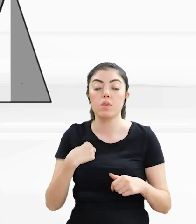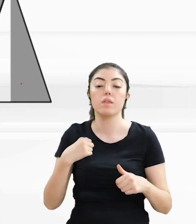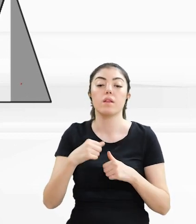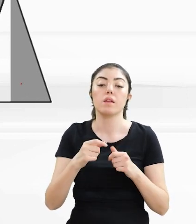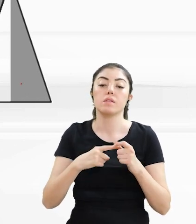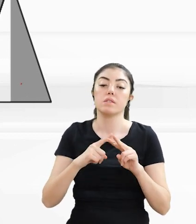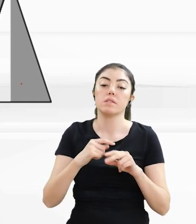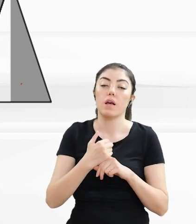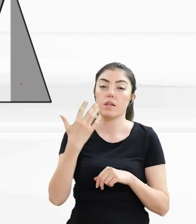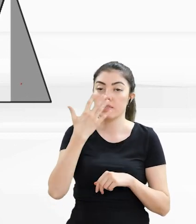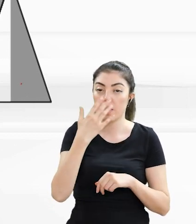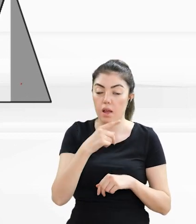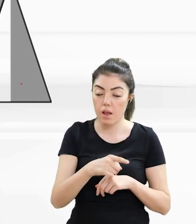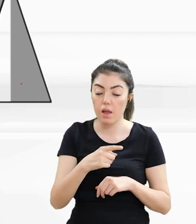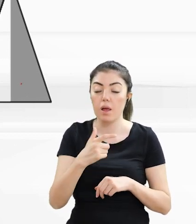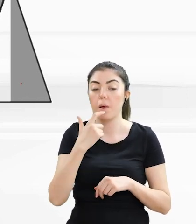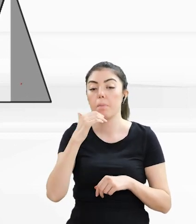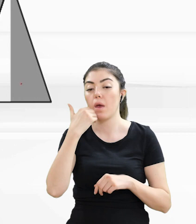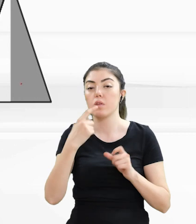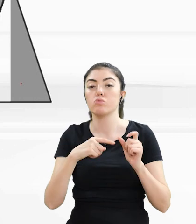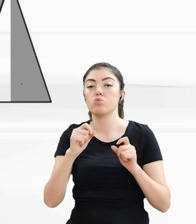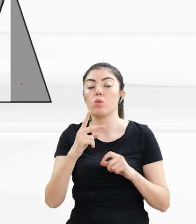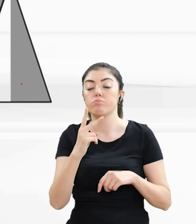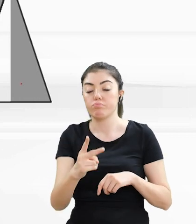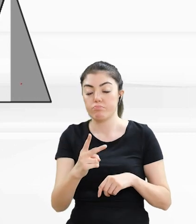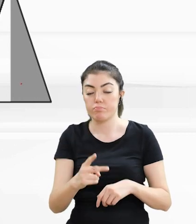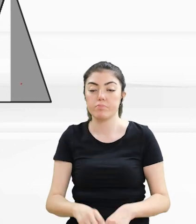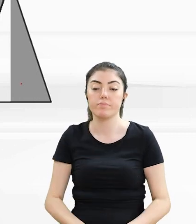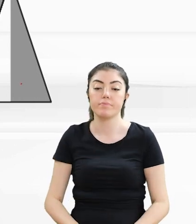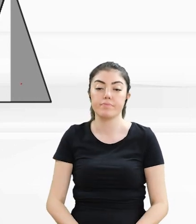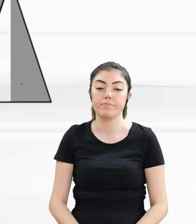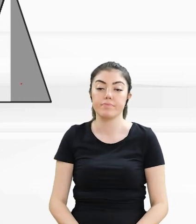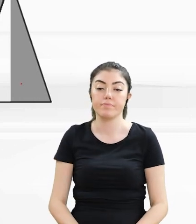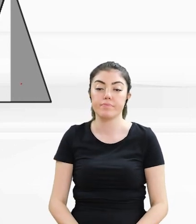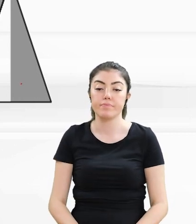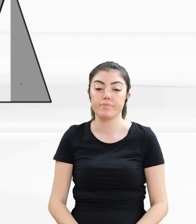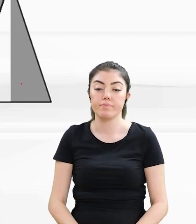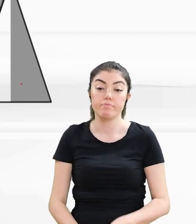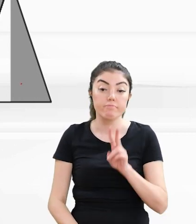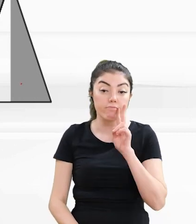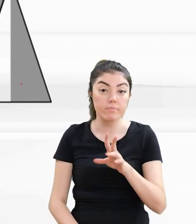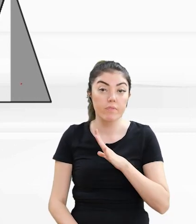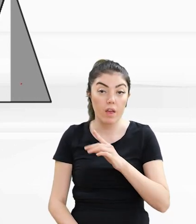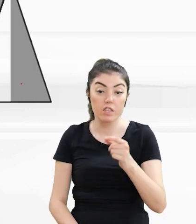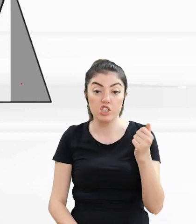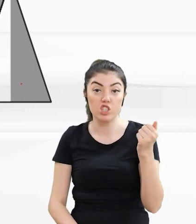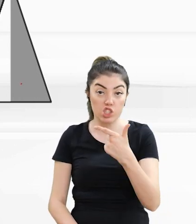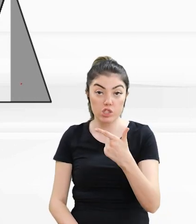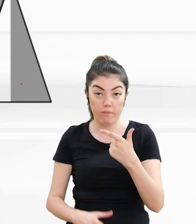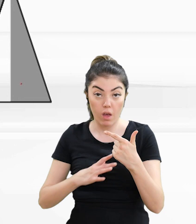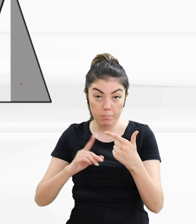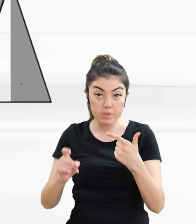tekrar Siyahın sağda beyazı solda olduğu var bakın şurada Siyahın sağda beyazı solda olduğunu görüyorum